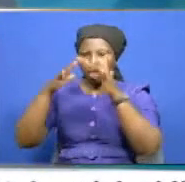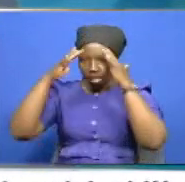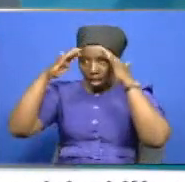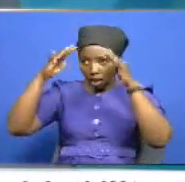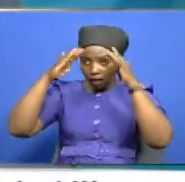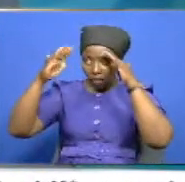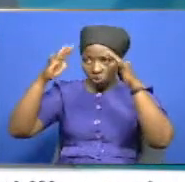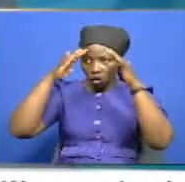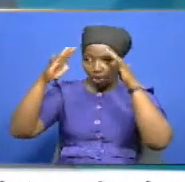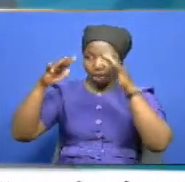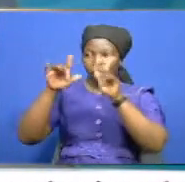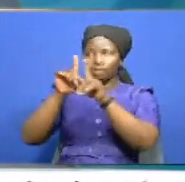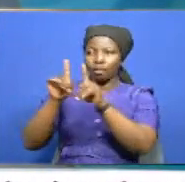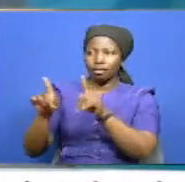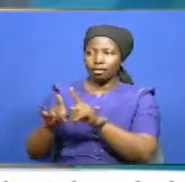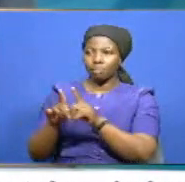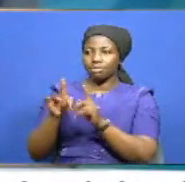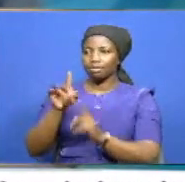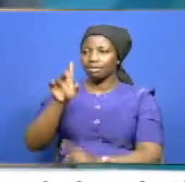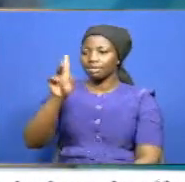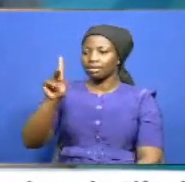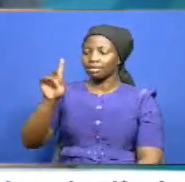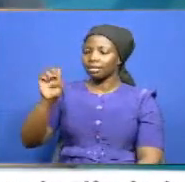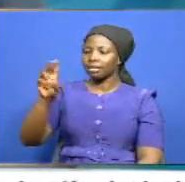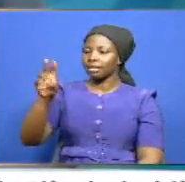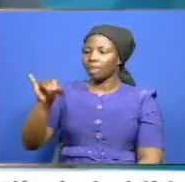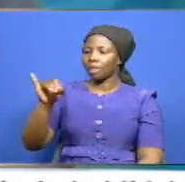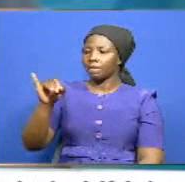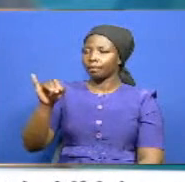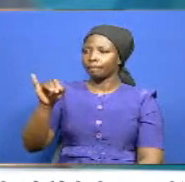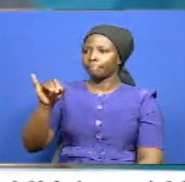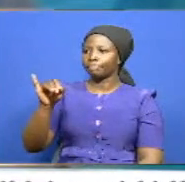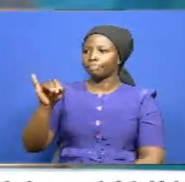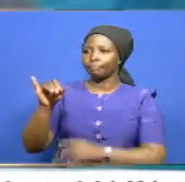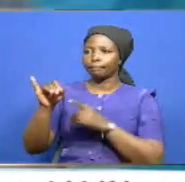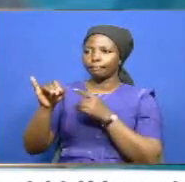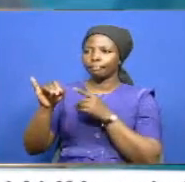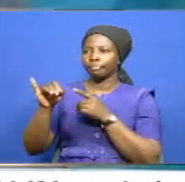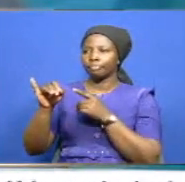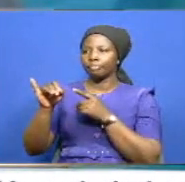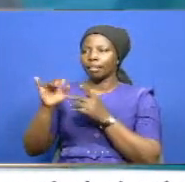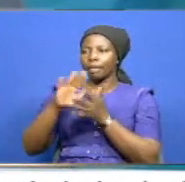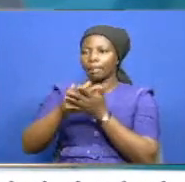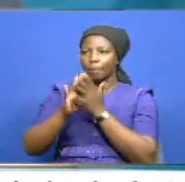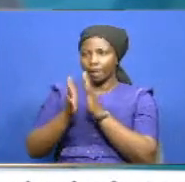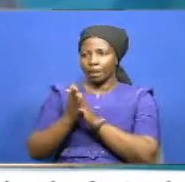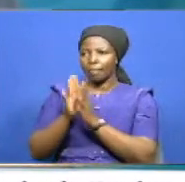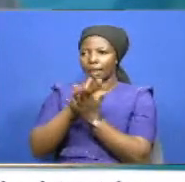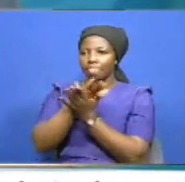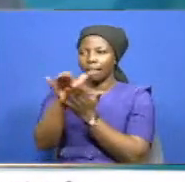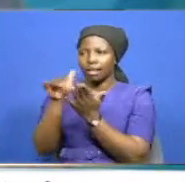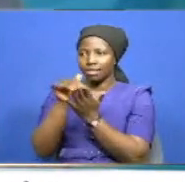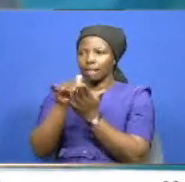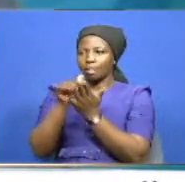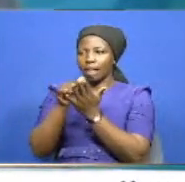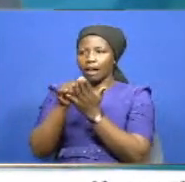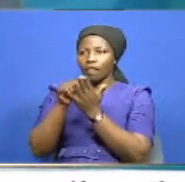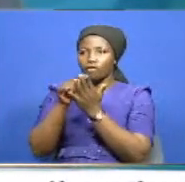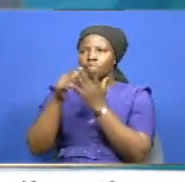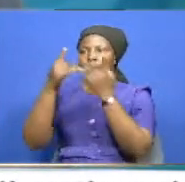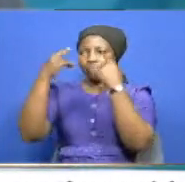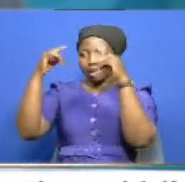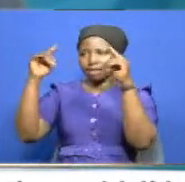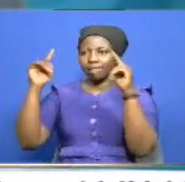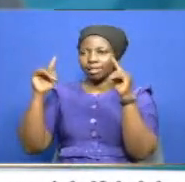tukisema KEWI itakuwa center of excellence imeandikwa maneno